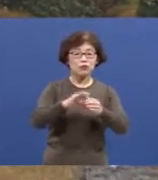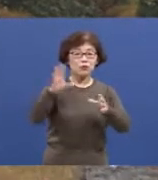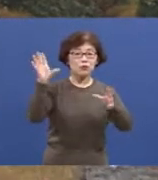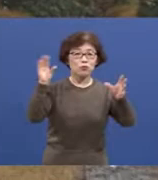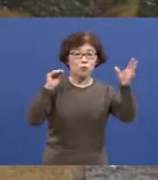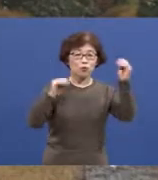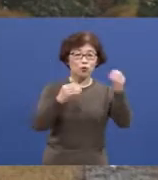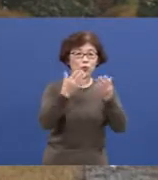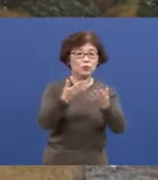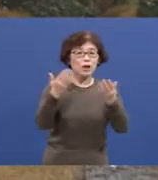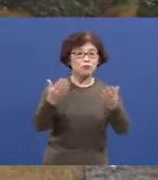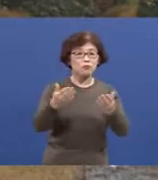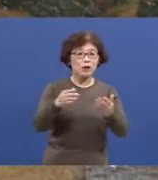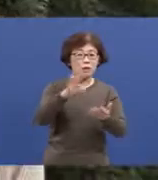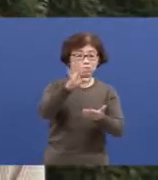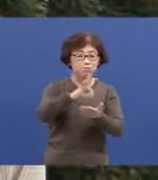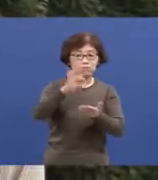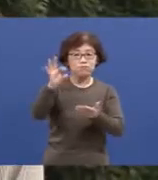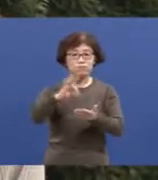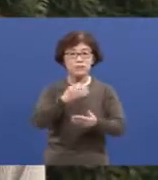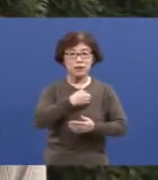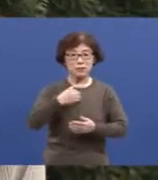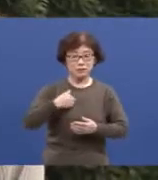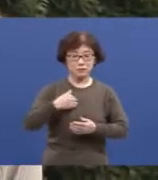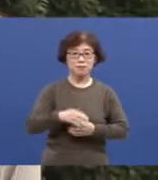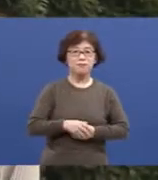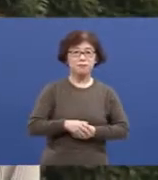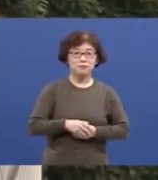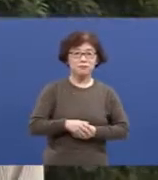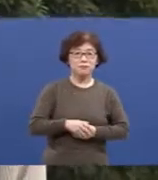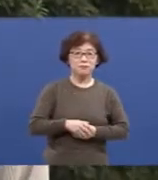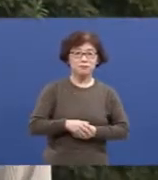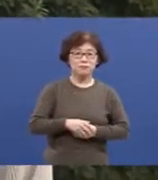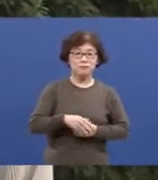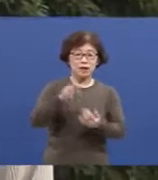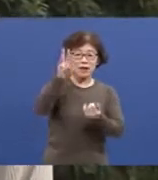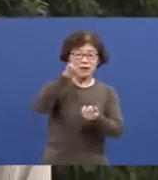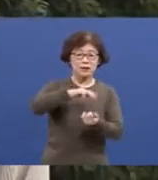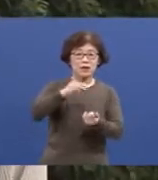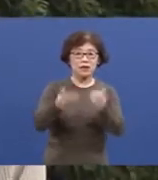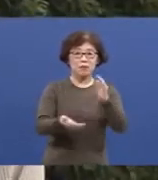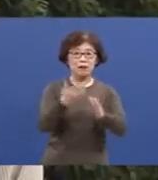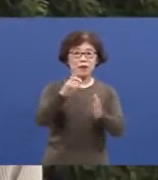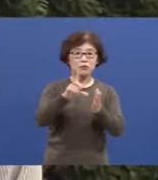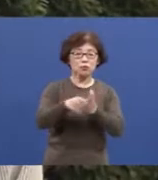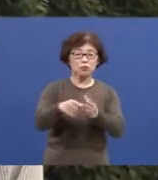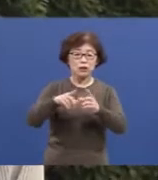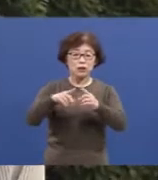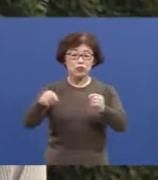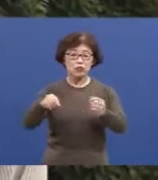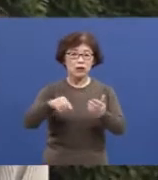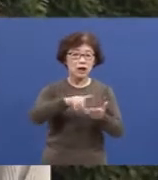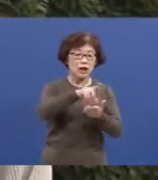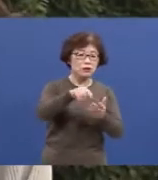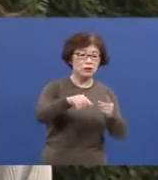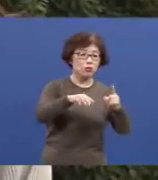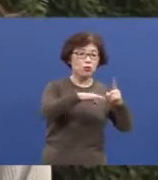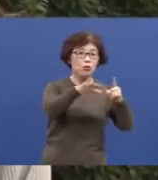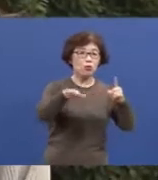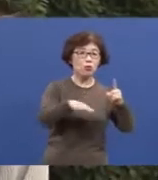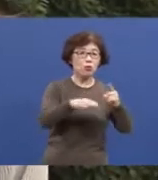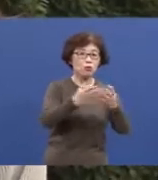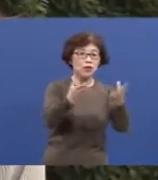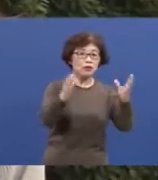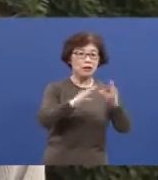も多く取得できます。 そうですよね。また災害発生時には国や地方公共団体から発信